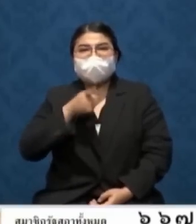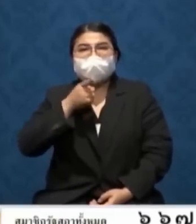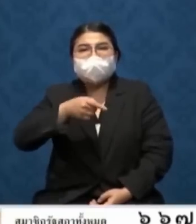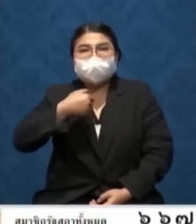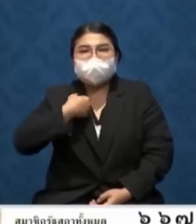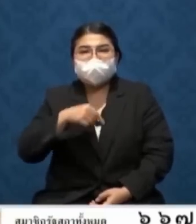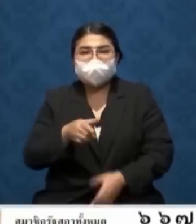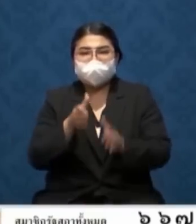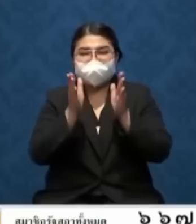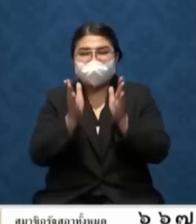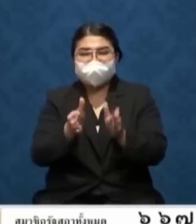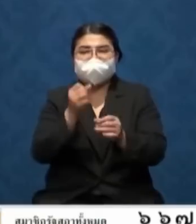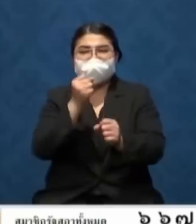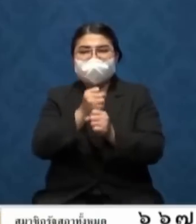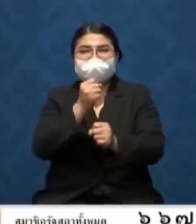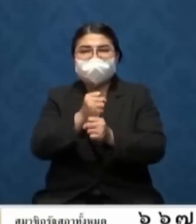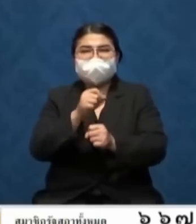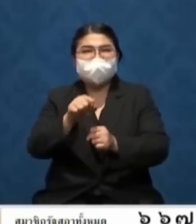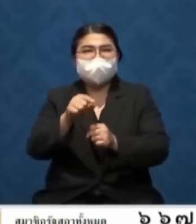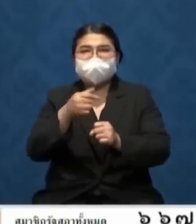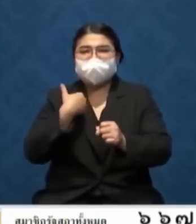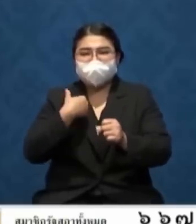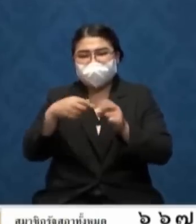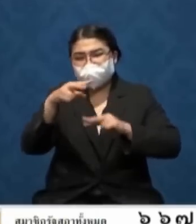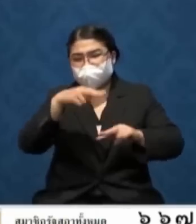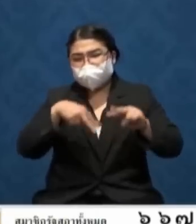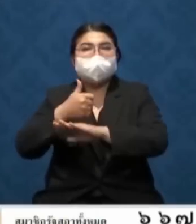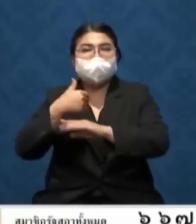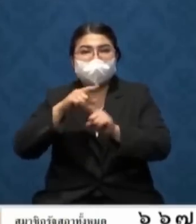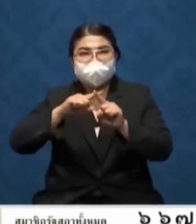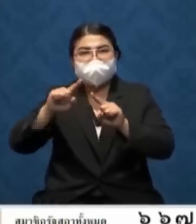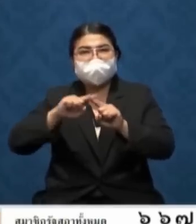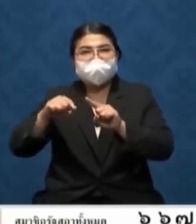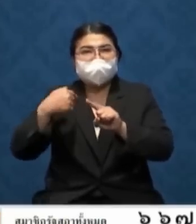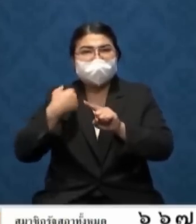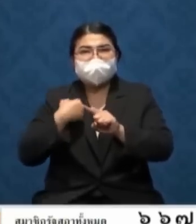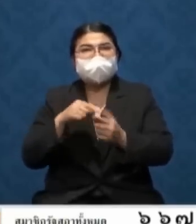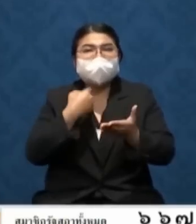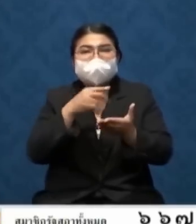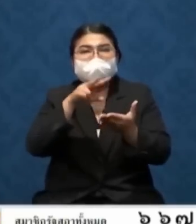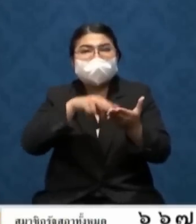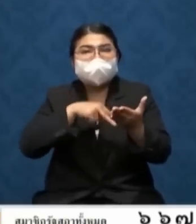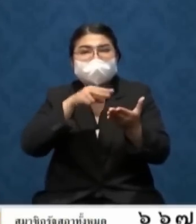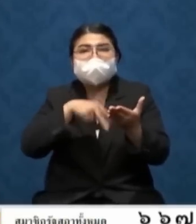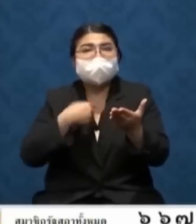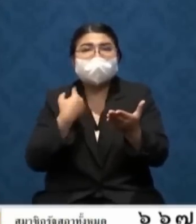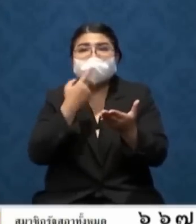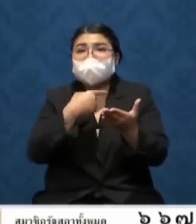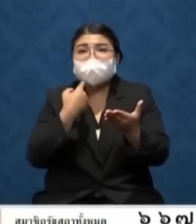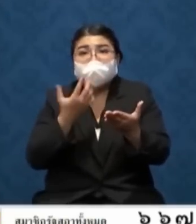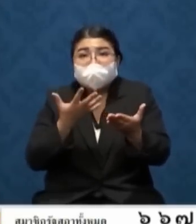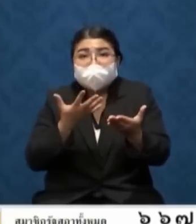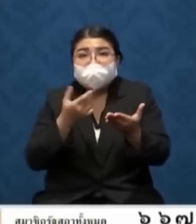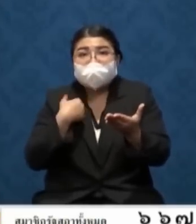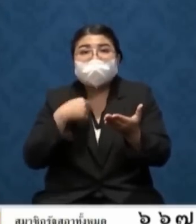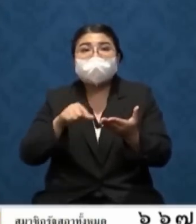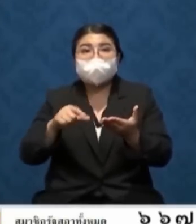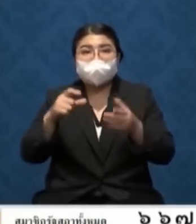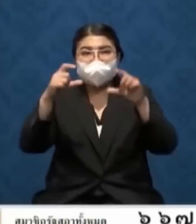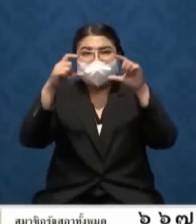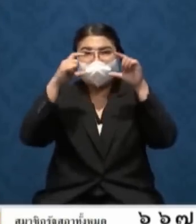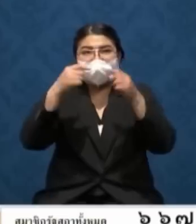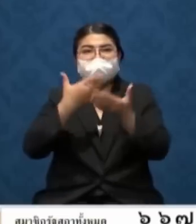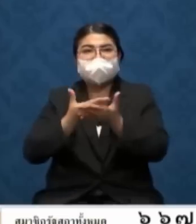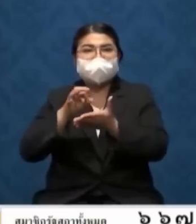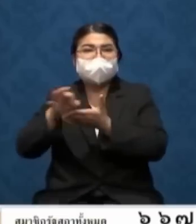าคทัฒฝี่อษาไม่ละเอีดเรีบร้อยหรอไม่ถาได้ใครอ่านนะครับผมใช้วายจทซื้อมาตลาอต หนัฐ 20